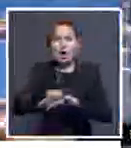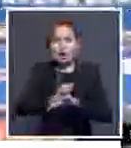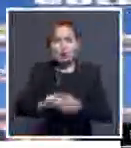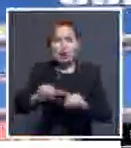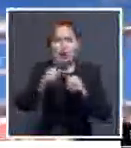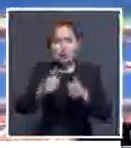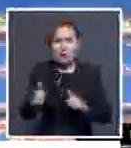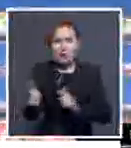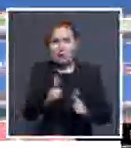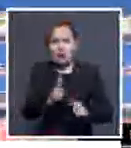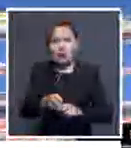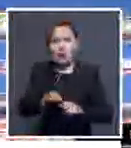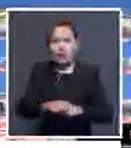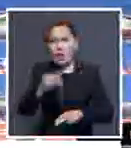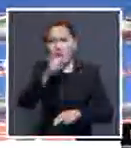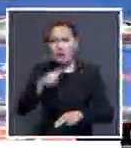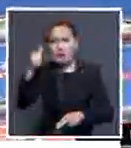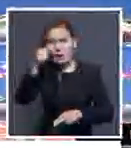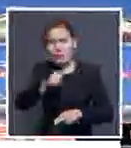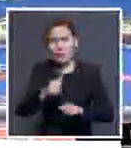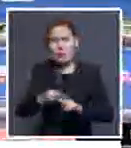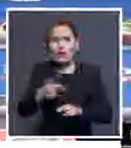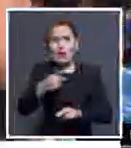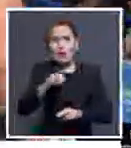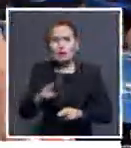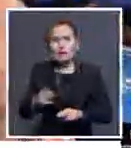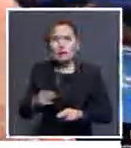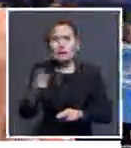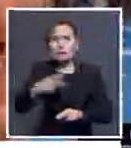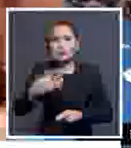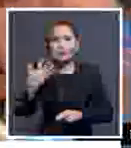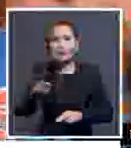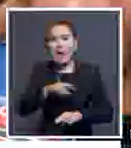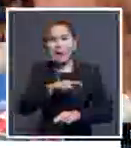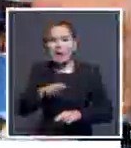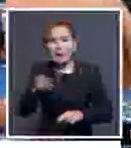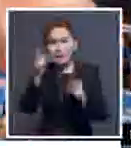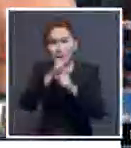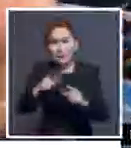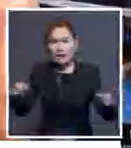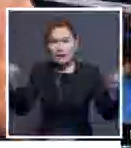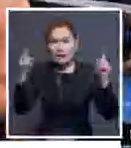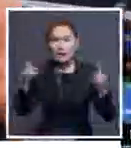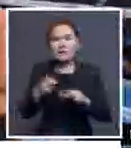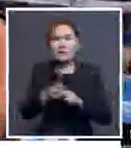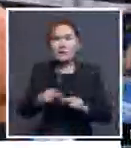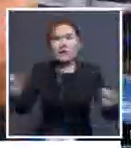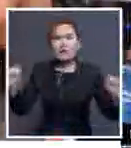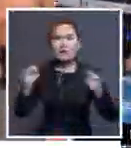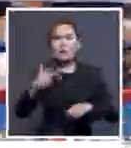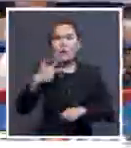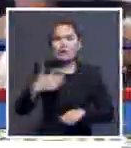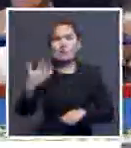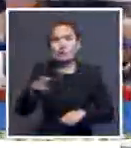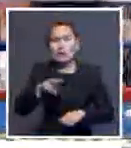саралауды. Өткен жылы Лас-Вегас шаршалаңында тең түскен Геннадий Головкин 25 миллион, ал мексикалық былғары қолғап шебері